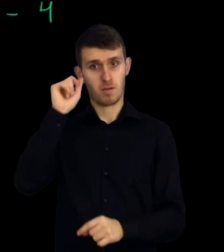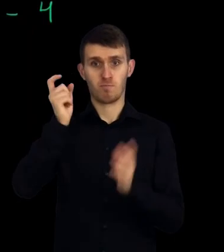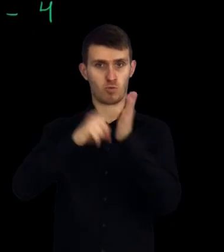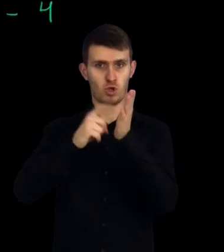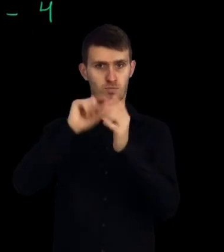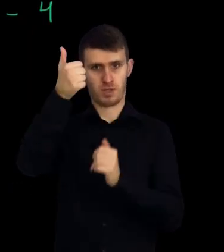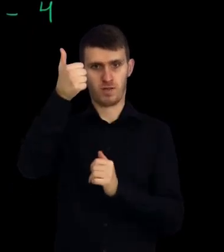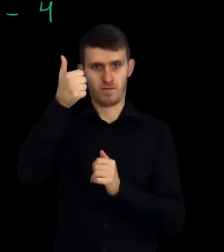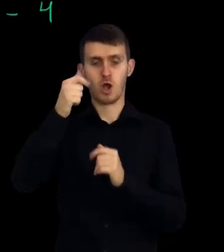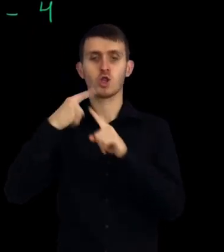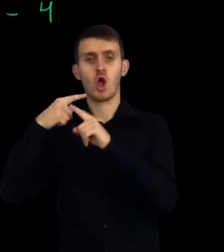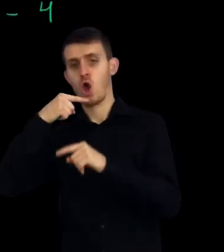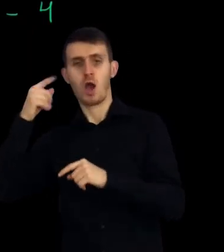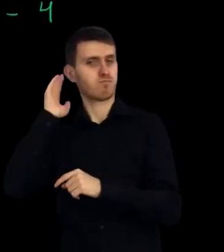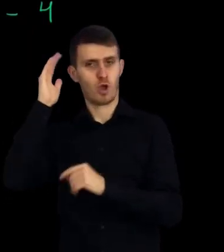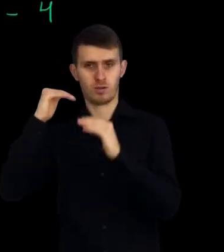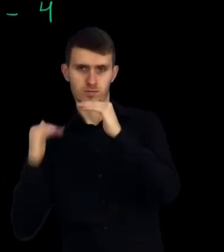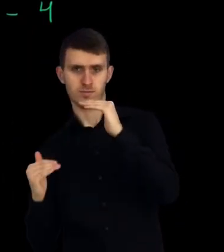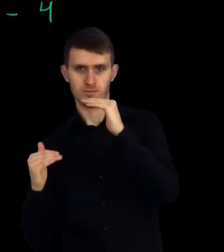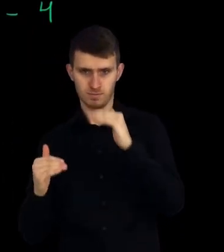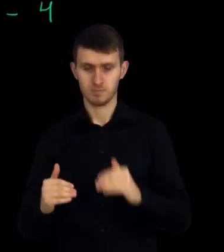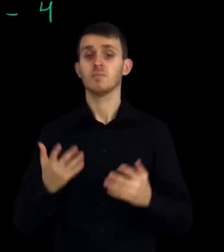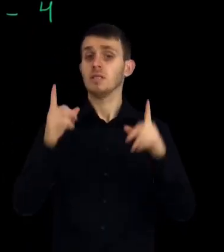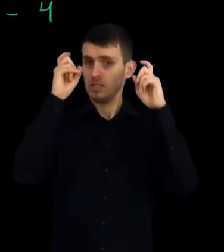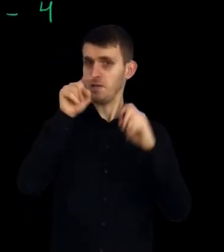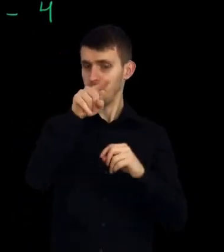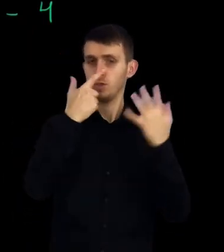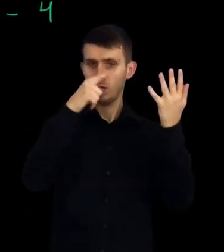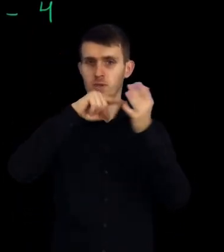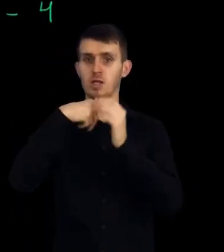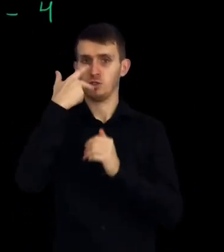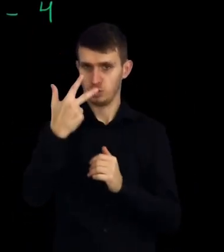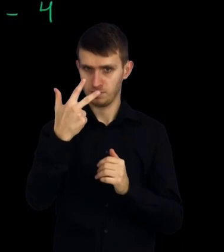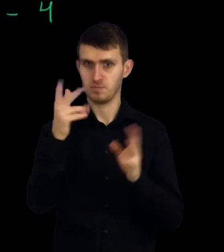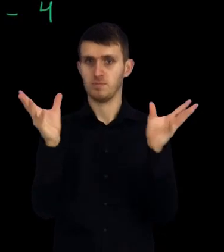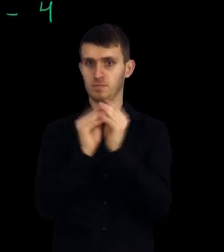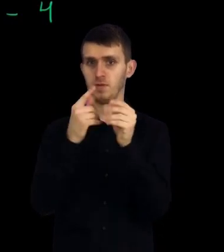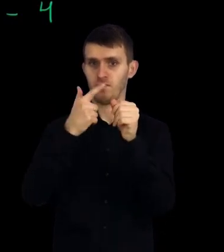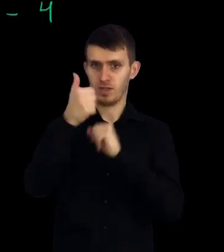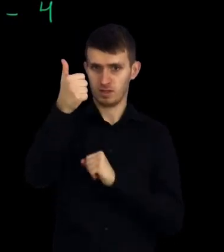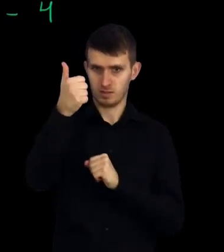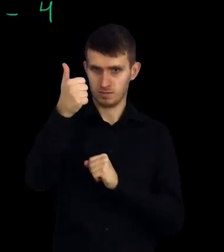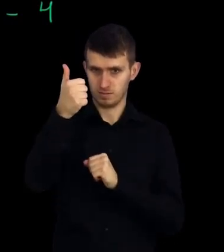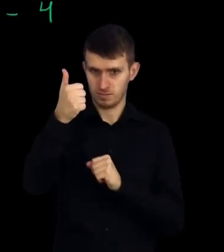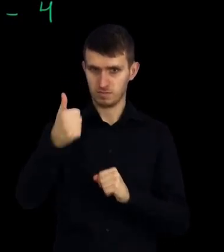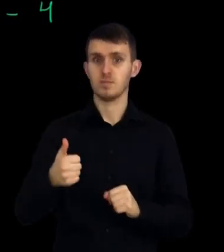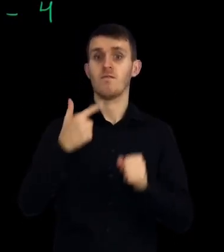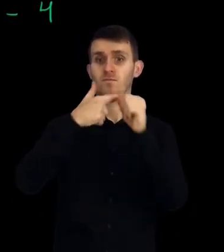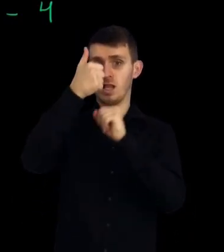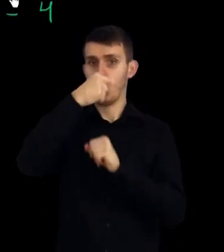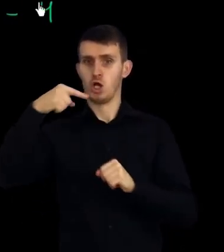i znów mnożenie ma wyższy priorytet niż dodawanie i odejmowanie więc od niego zaczynamy 7 razy 3 to